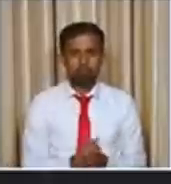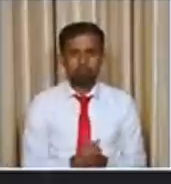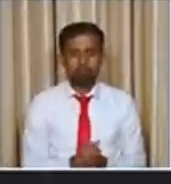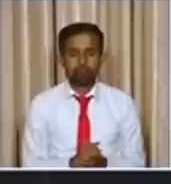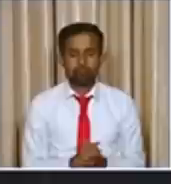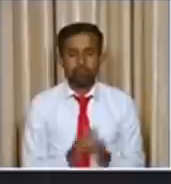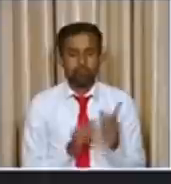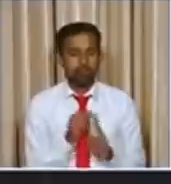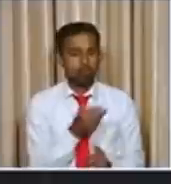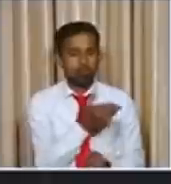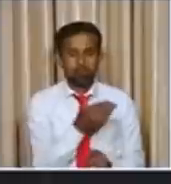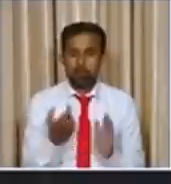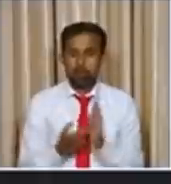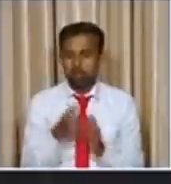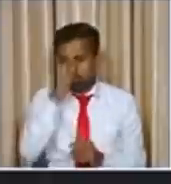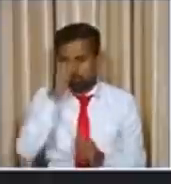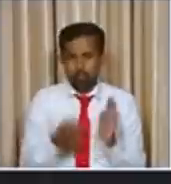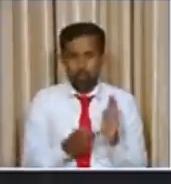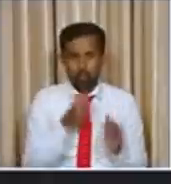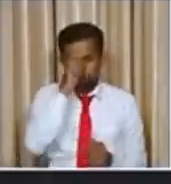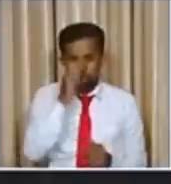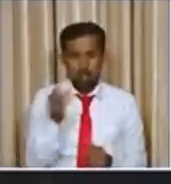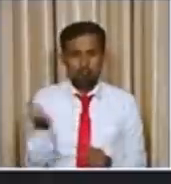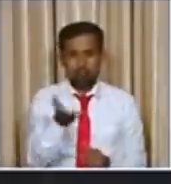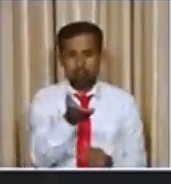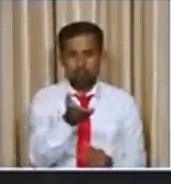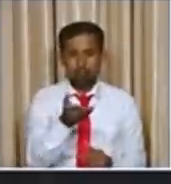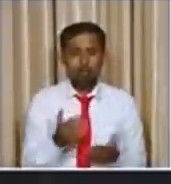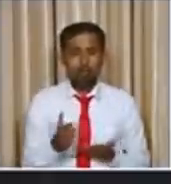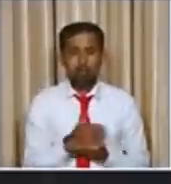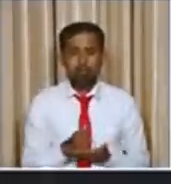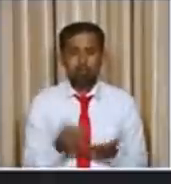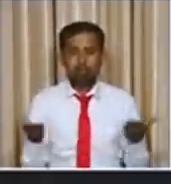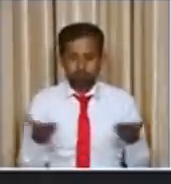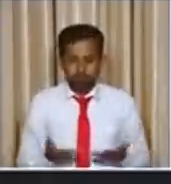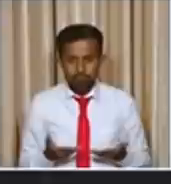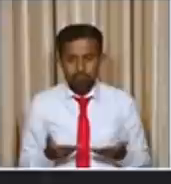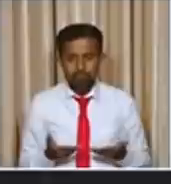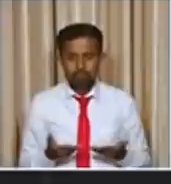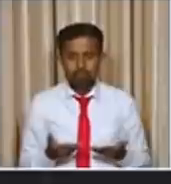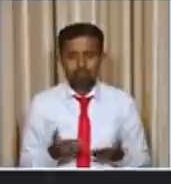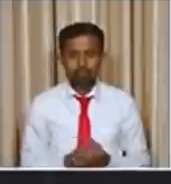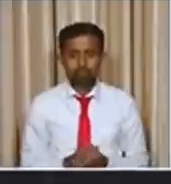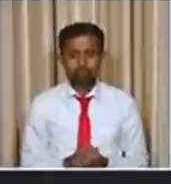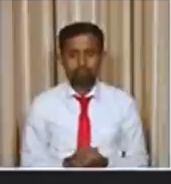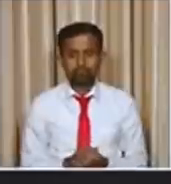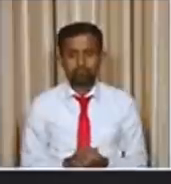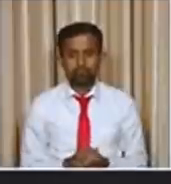அமைச்சர் இருக்கு, கௌரவ தொண்டமன் அமைச்சர் இருக்கு, நாங்க எல்லாரும் சேர்த்து. எஸ் வேல்குமார், கௌரவ